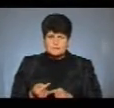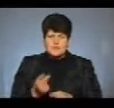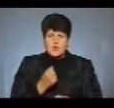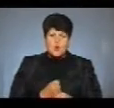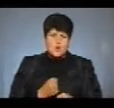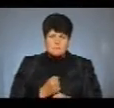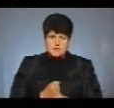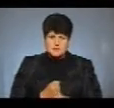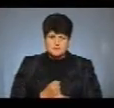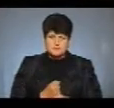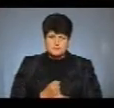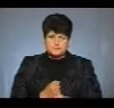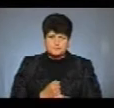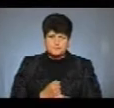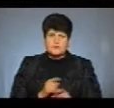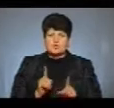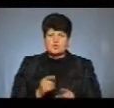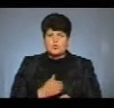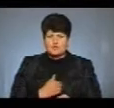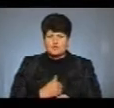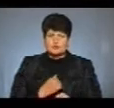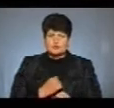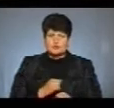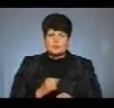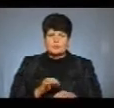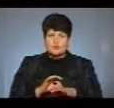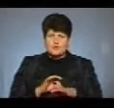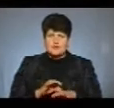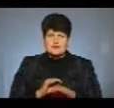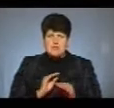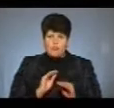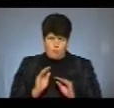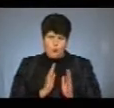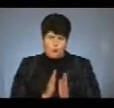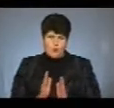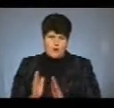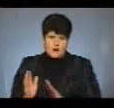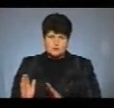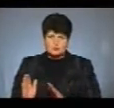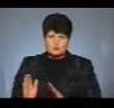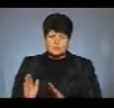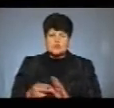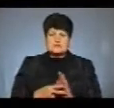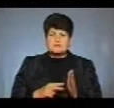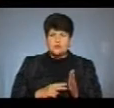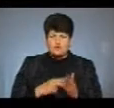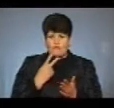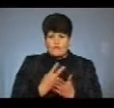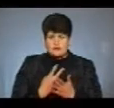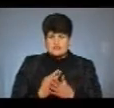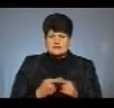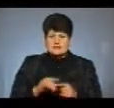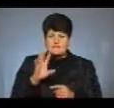робіт, щоб хочемо вже привести в порядок, до запланованого вигляду. Це все